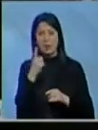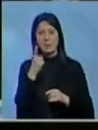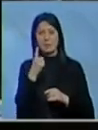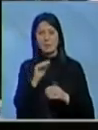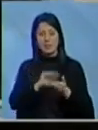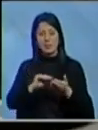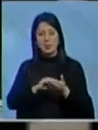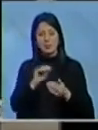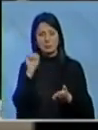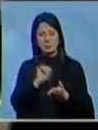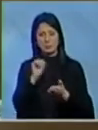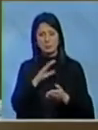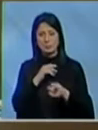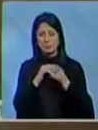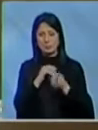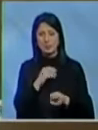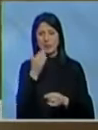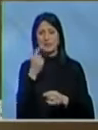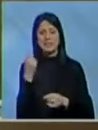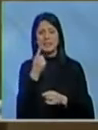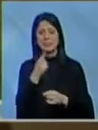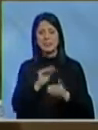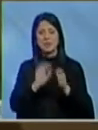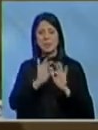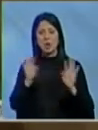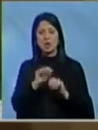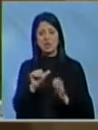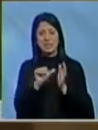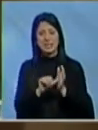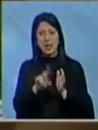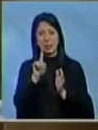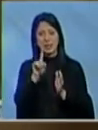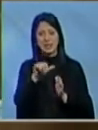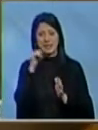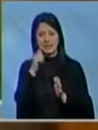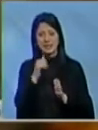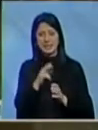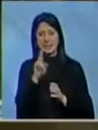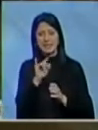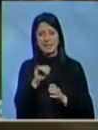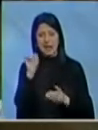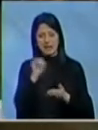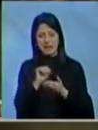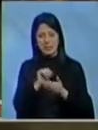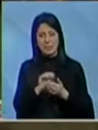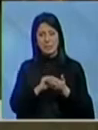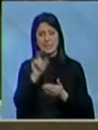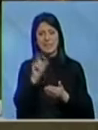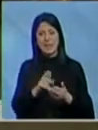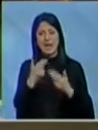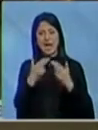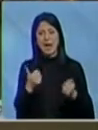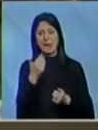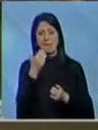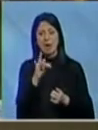პირველივე მოთხრობების გამოქვეყნებისთანავე მოიპოვა. მისი პირველი მოთხრობა 61 წელს ცისკარში დაიბეჭდა. მწერალს ყველაზე დიდი აღიარება